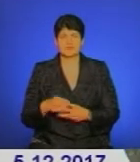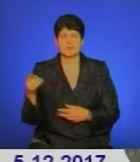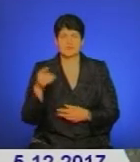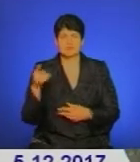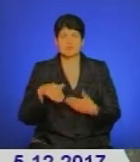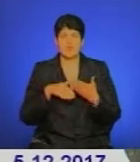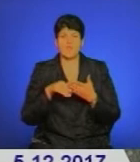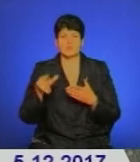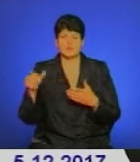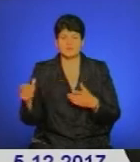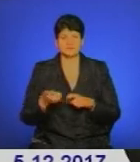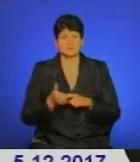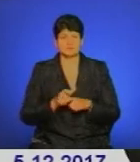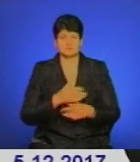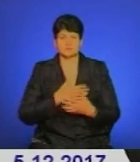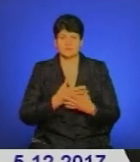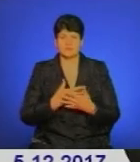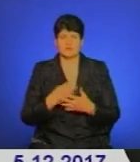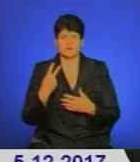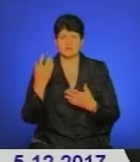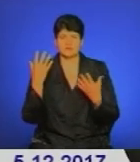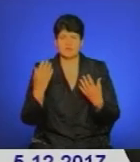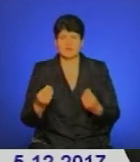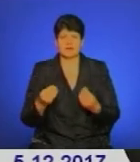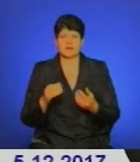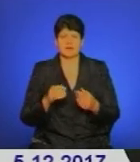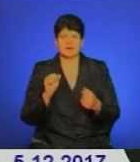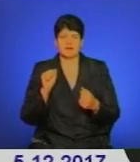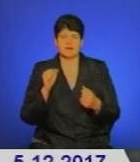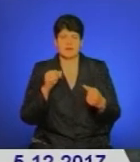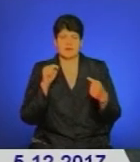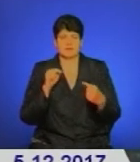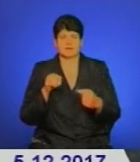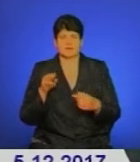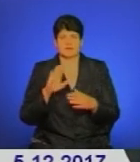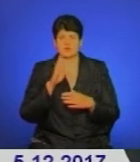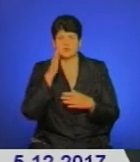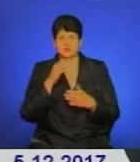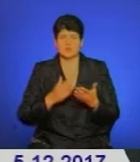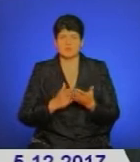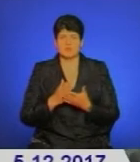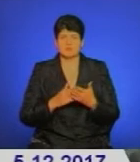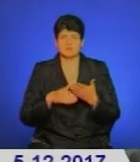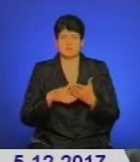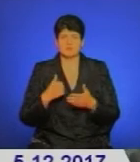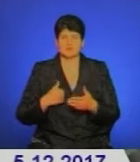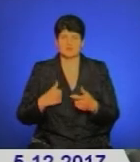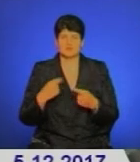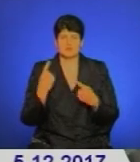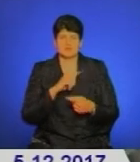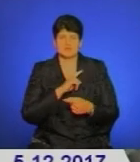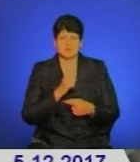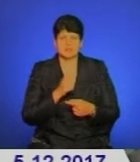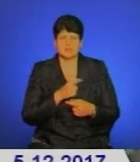Тернопільські волонтери суттєво активізувались у перші дні антитерористичної операції. Серед організацій, які допомагають військовим, однією з найпотужніших на